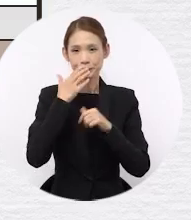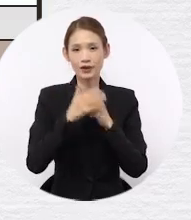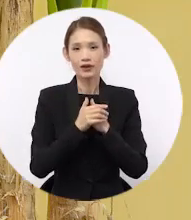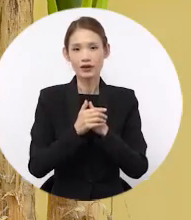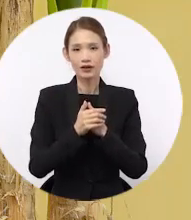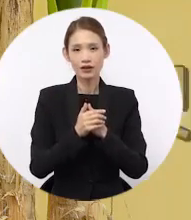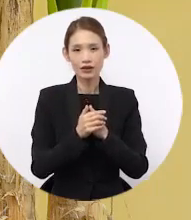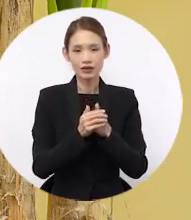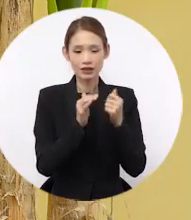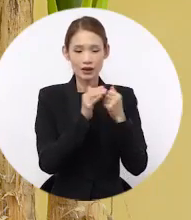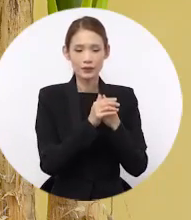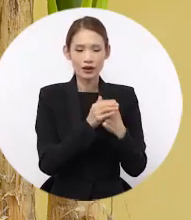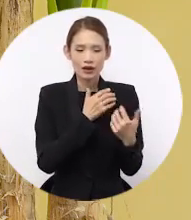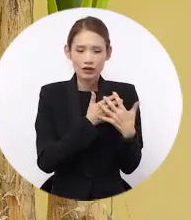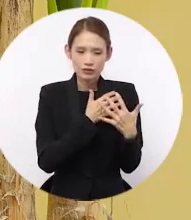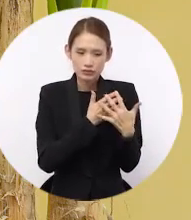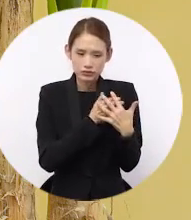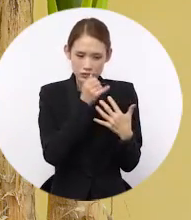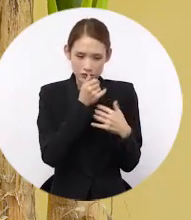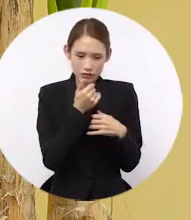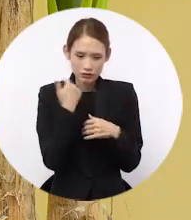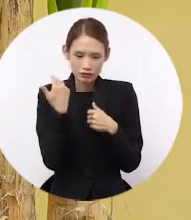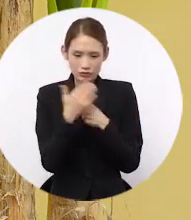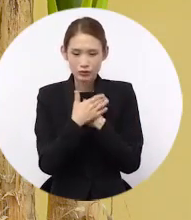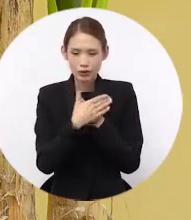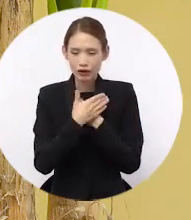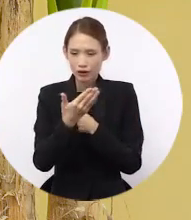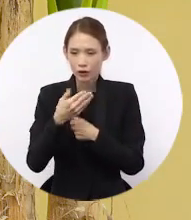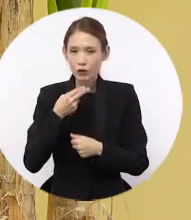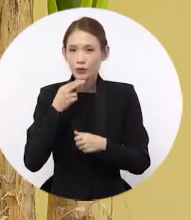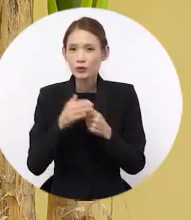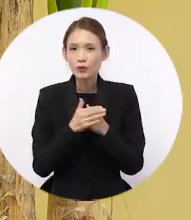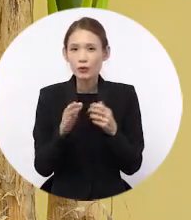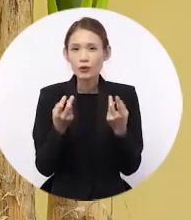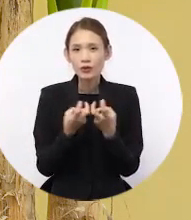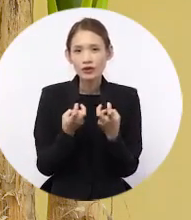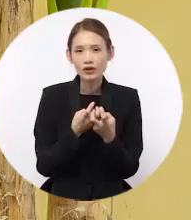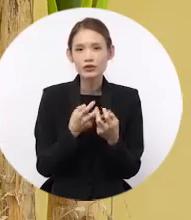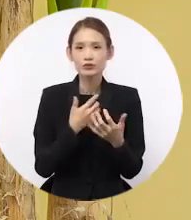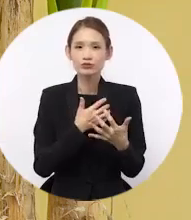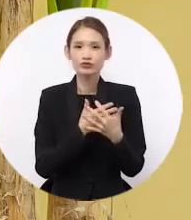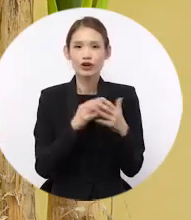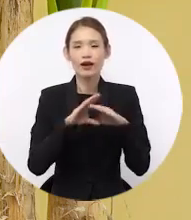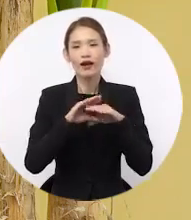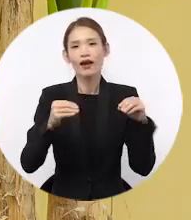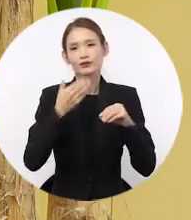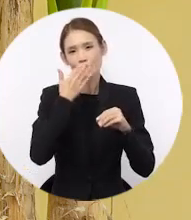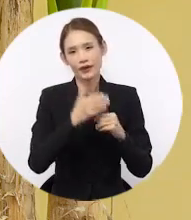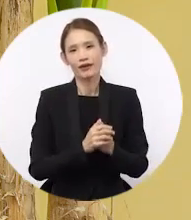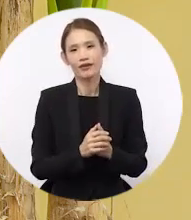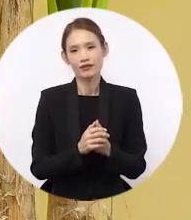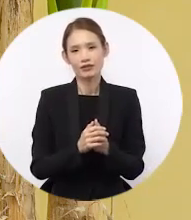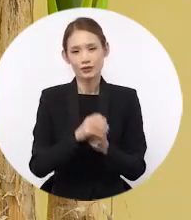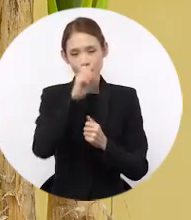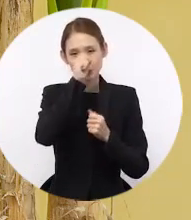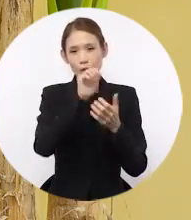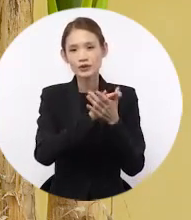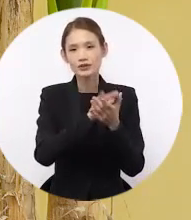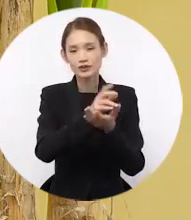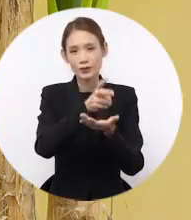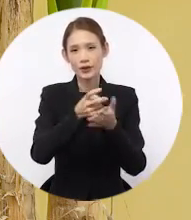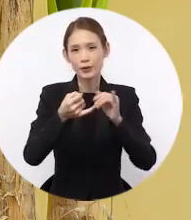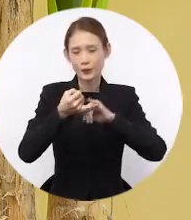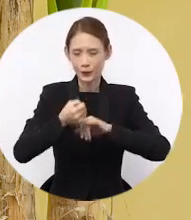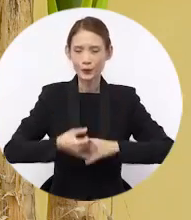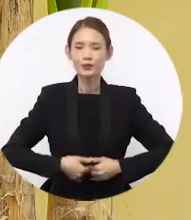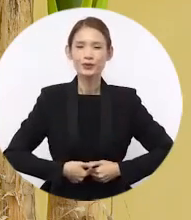하니까 그 학기 초에 불안감 있죠. 날 아무도 도와주지 않으면 어쩌지 하는 불안감이 많이 해소가 되었어서 좋은